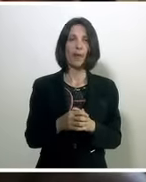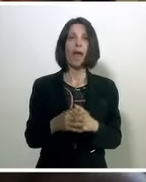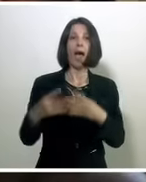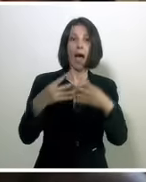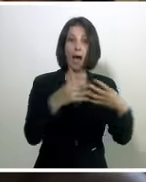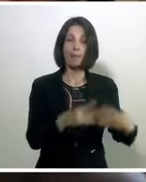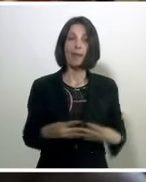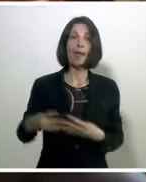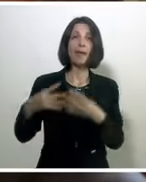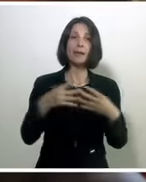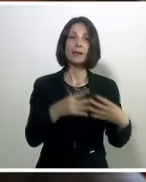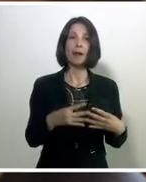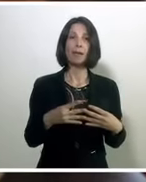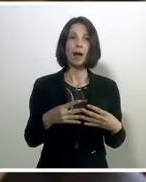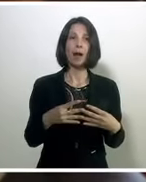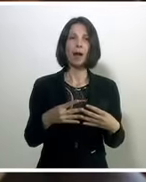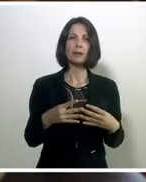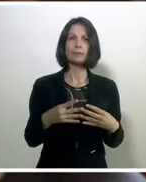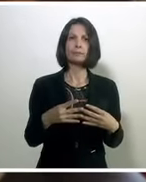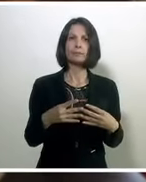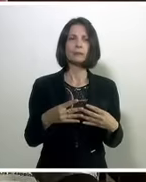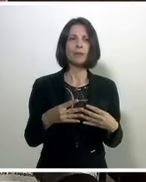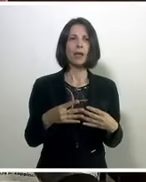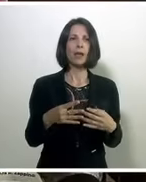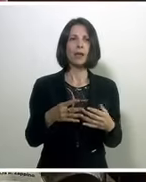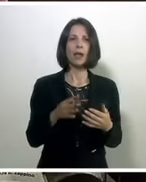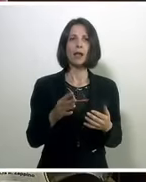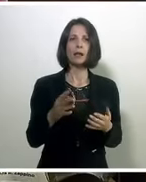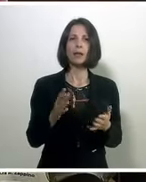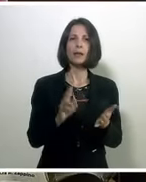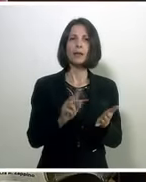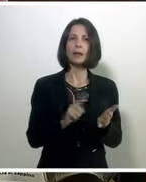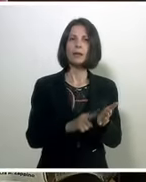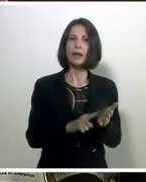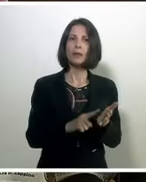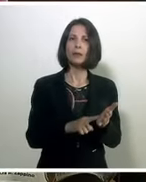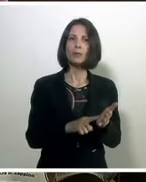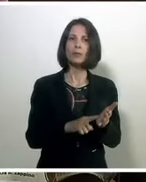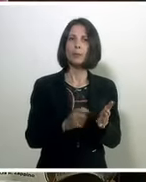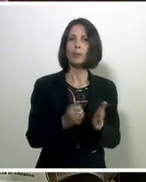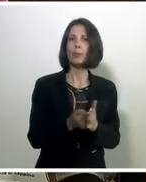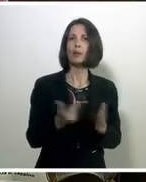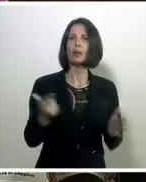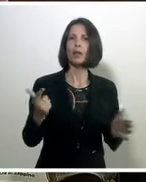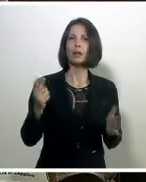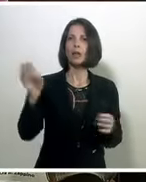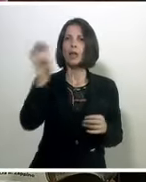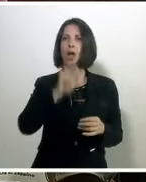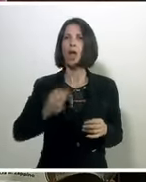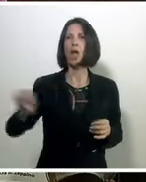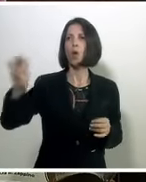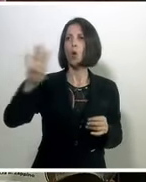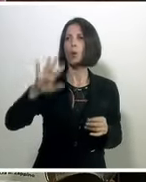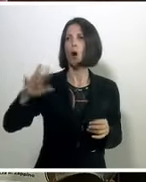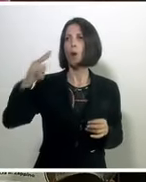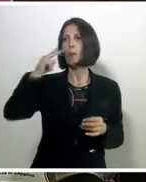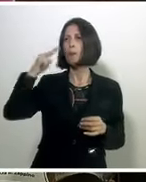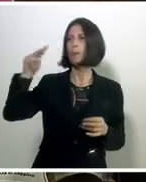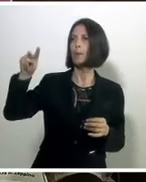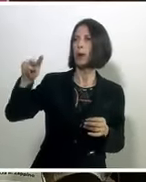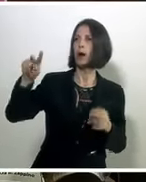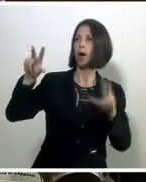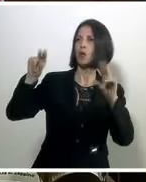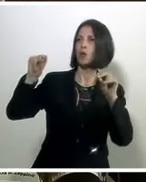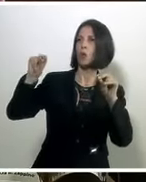d'America ma il dato più importante Forse che si guardò Europa in modo nuovo con Berlinguer il PC iniziò a maturare una